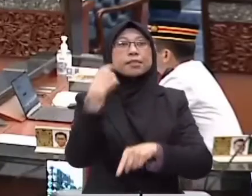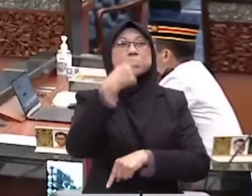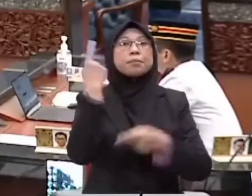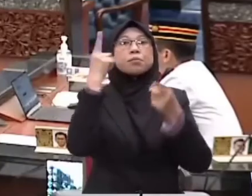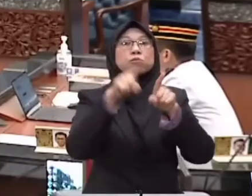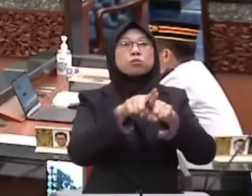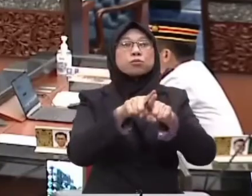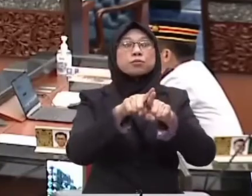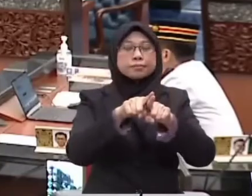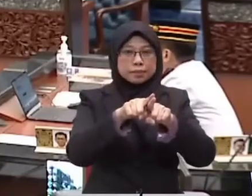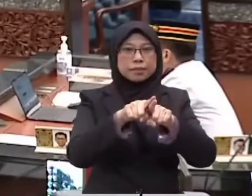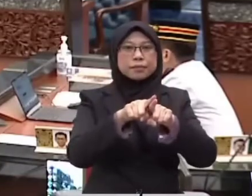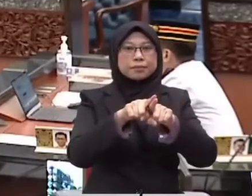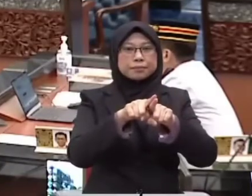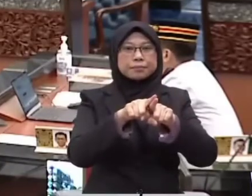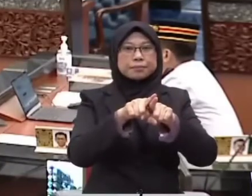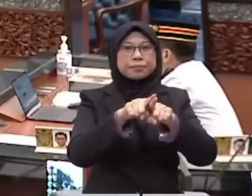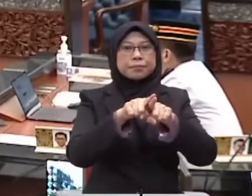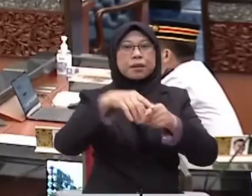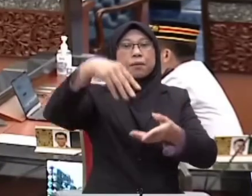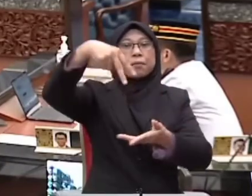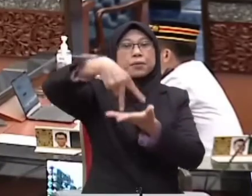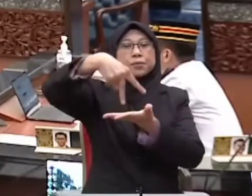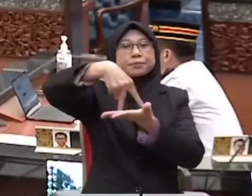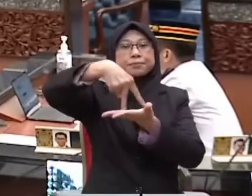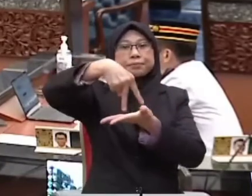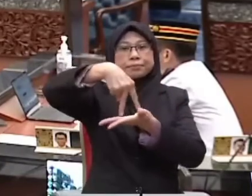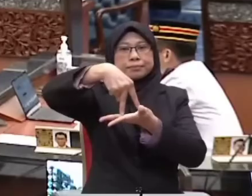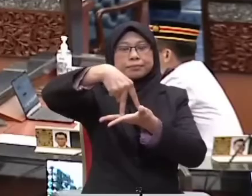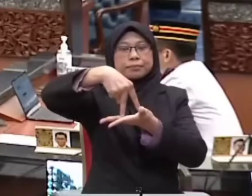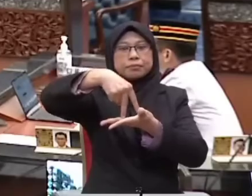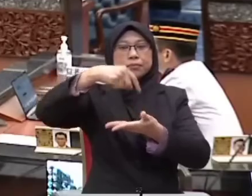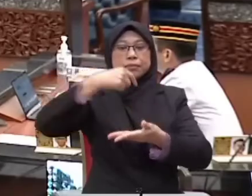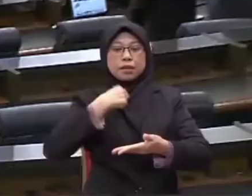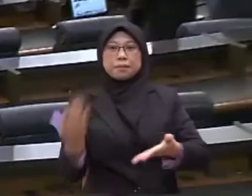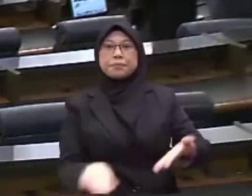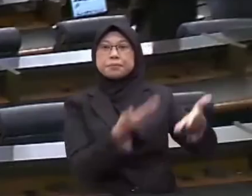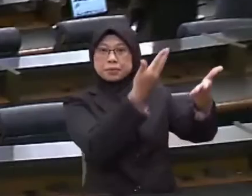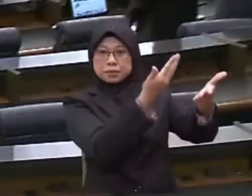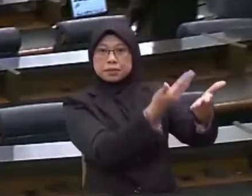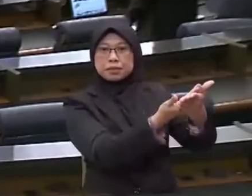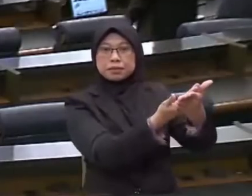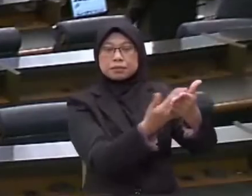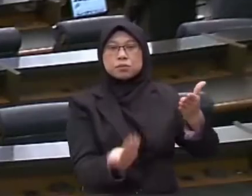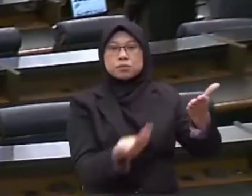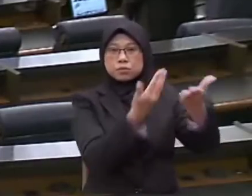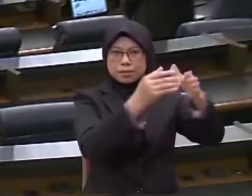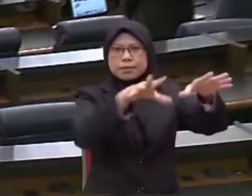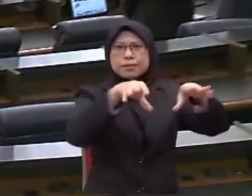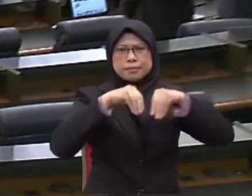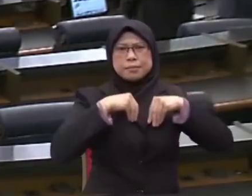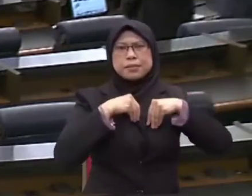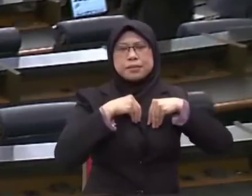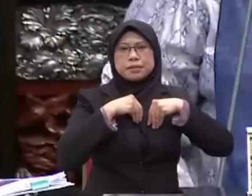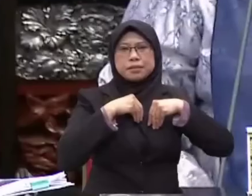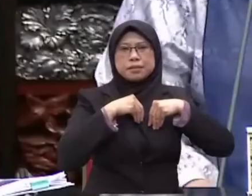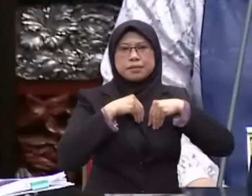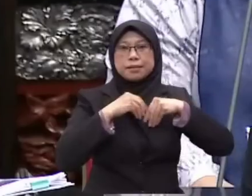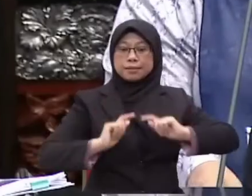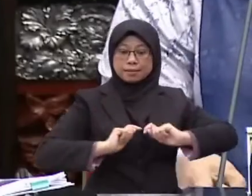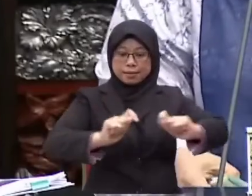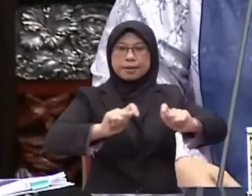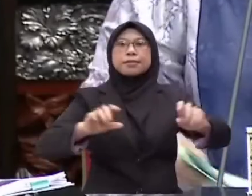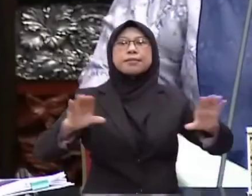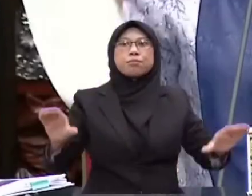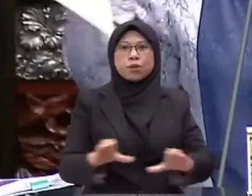Setuju. Siapa yang bersetuju bangun? Tanpa bahas. Kami mencadangkan supaya usul ini diterima supaya